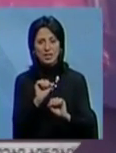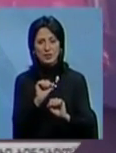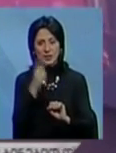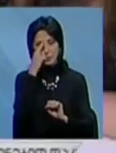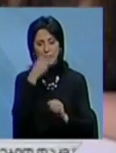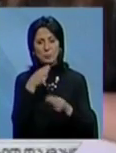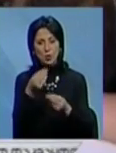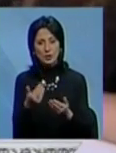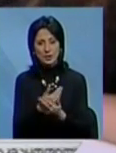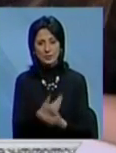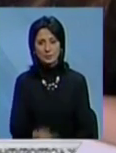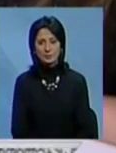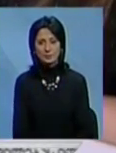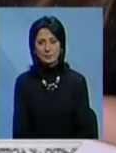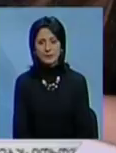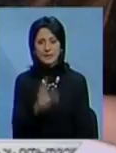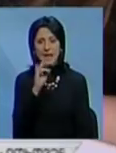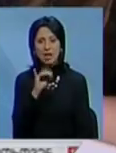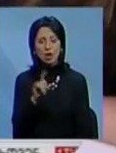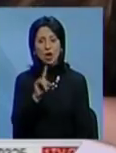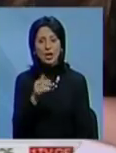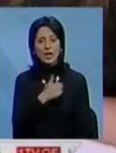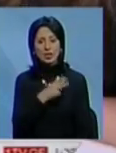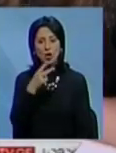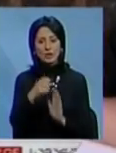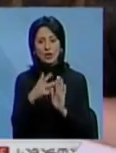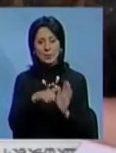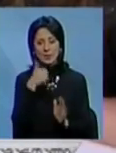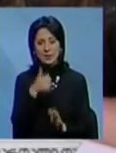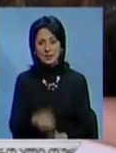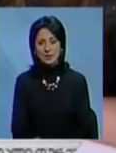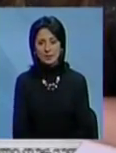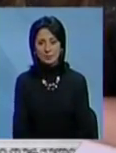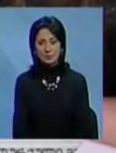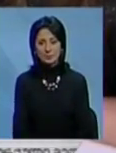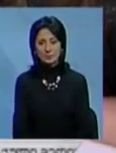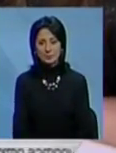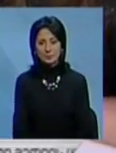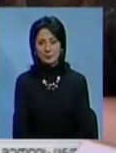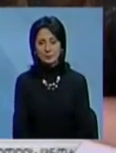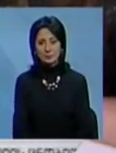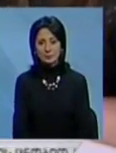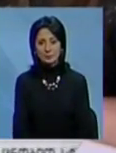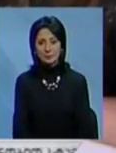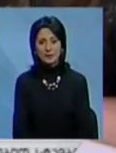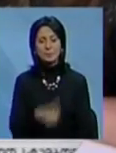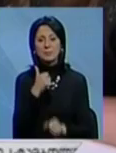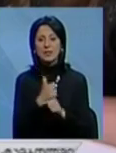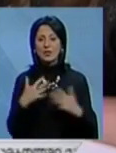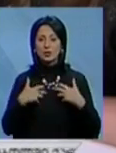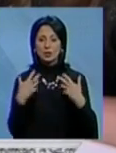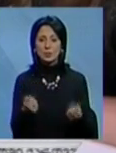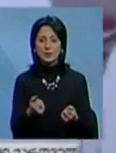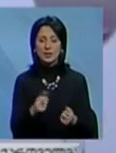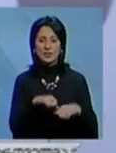იღბალს მოუტანს. სანდრო, რა სისურვებთ 2018 წელს? I think most important is the health. თავარია